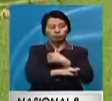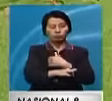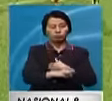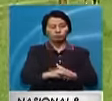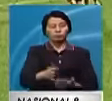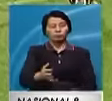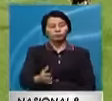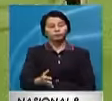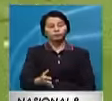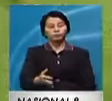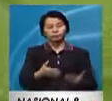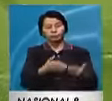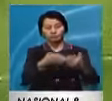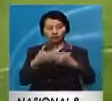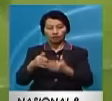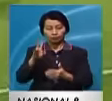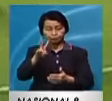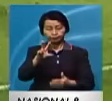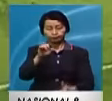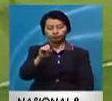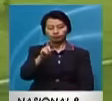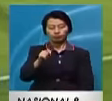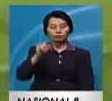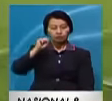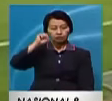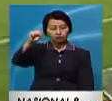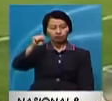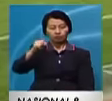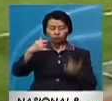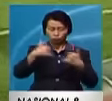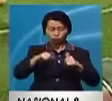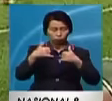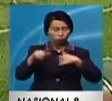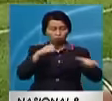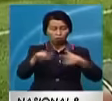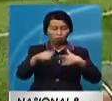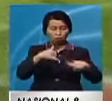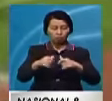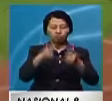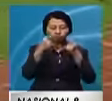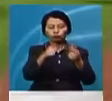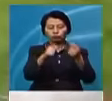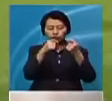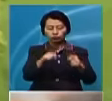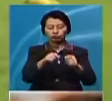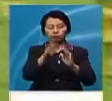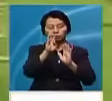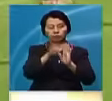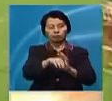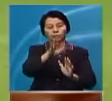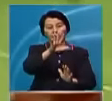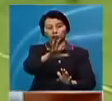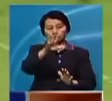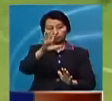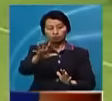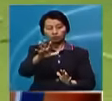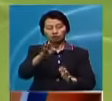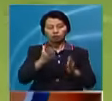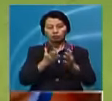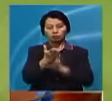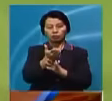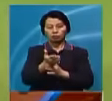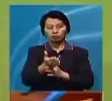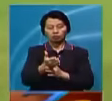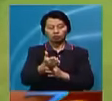Jekovic. Bersambung babak kedua, Sabah terus mengasak menerusi percubaan pada minit ke-55